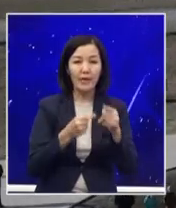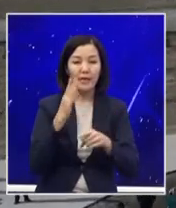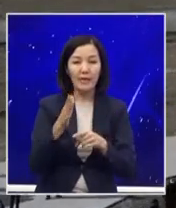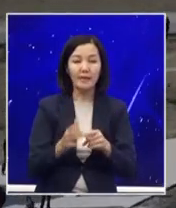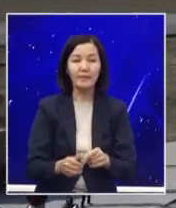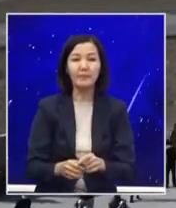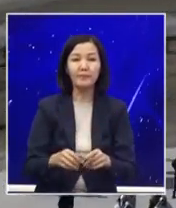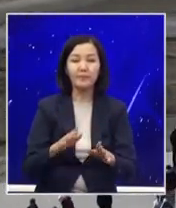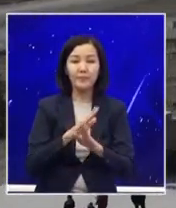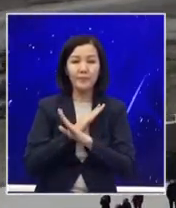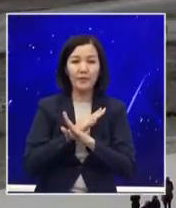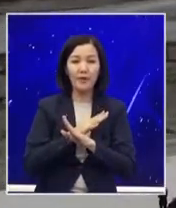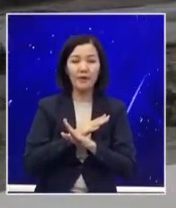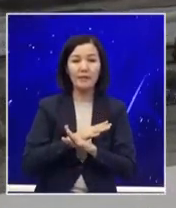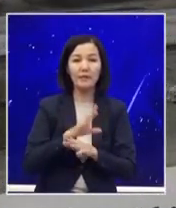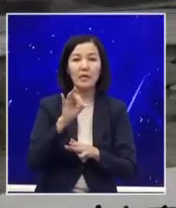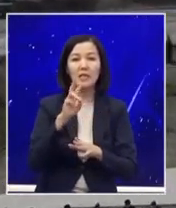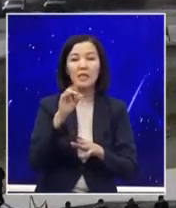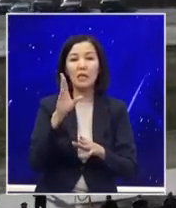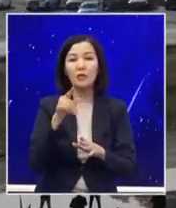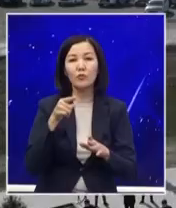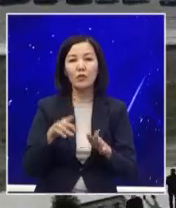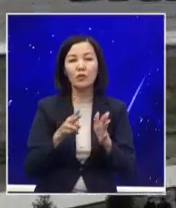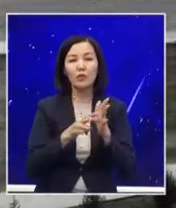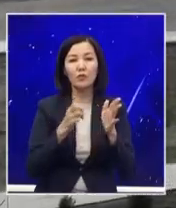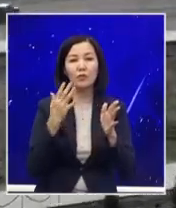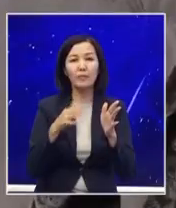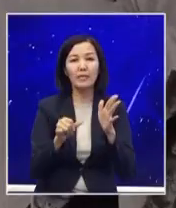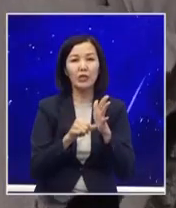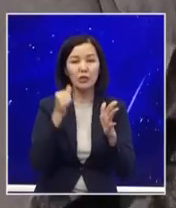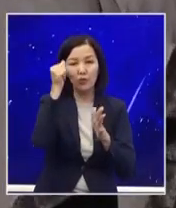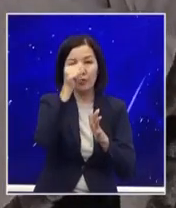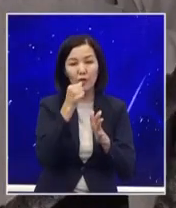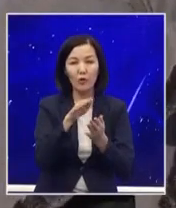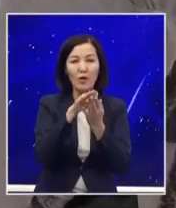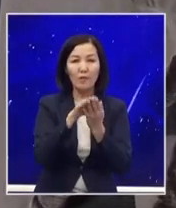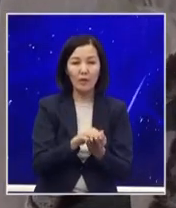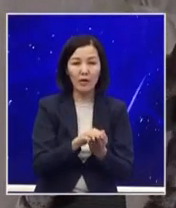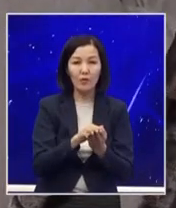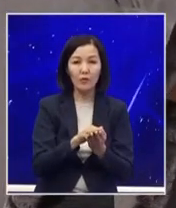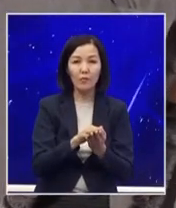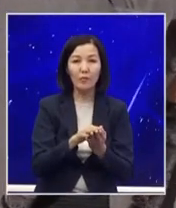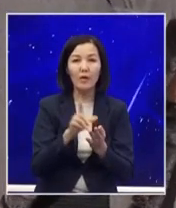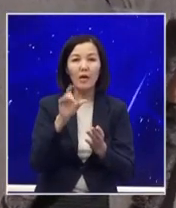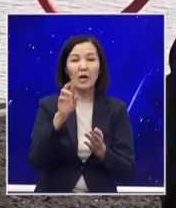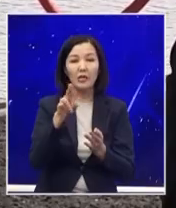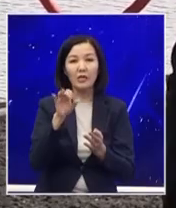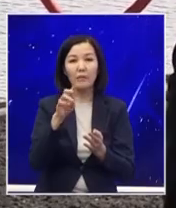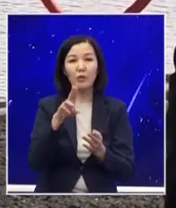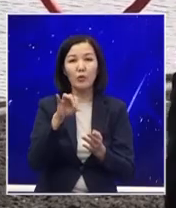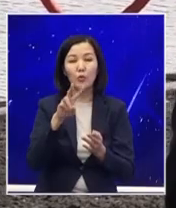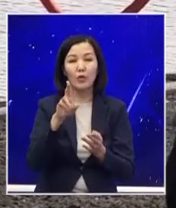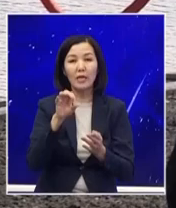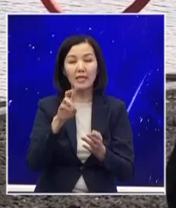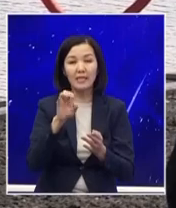Батыр погиб во время битвы у реки Сарысу примерно в 1756 году. Похоронен в мемориальном комплексе Хаджи Ахмета Ясави.